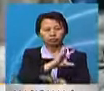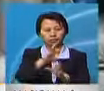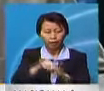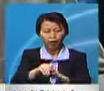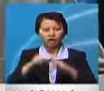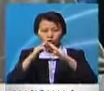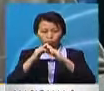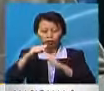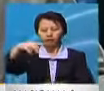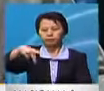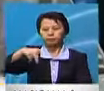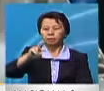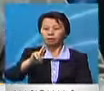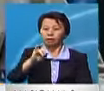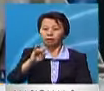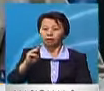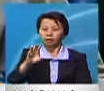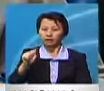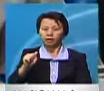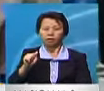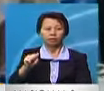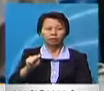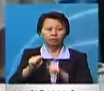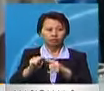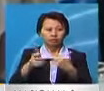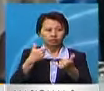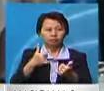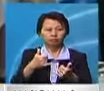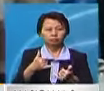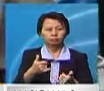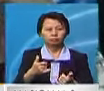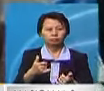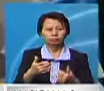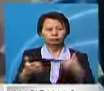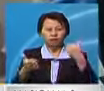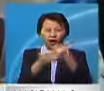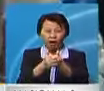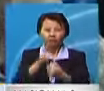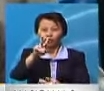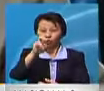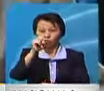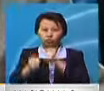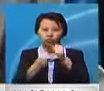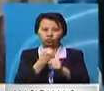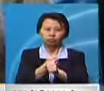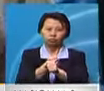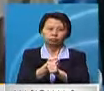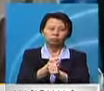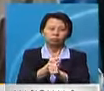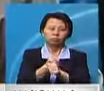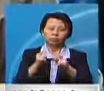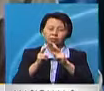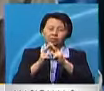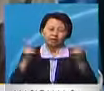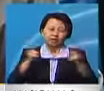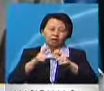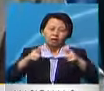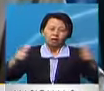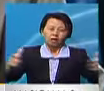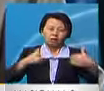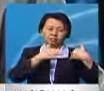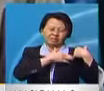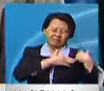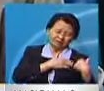rumah prima dan nak memanjangkan tempoh moratorium sampai 20 tahun, ini suatu keadaan yang akan